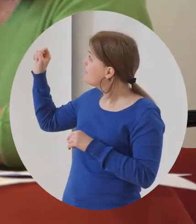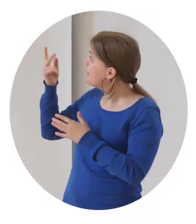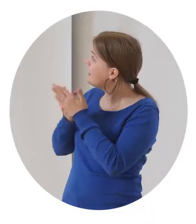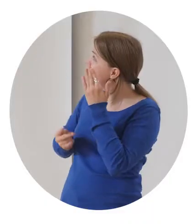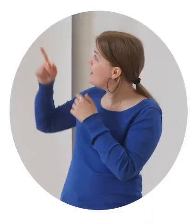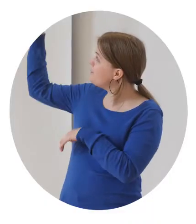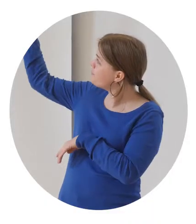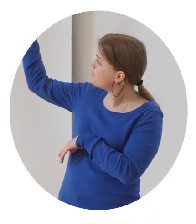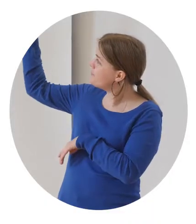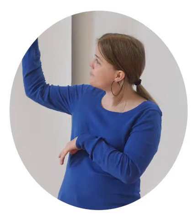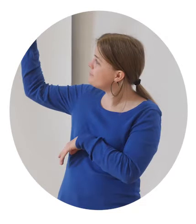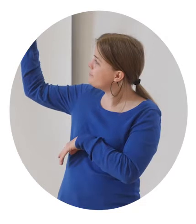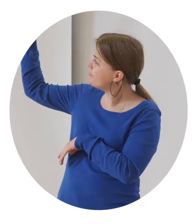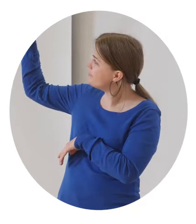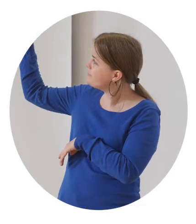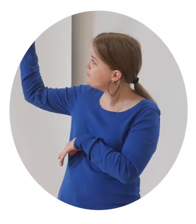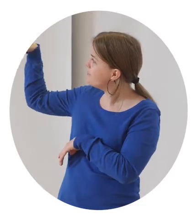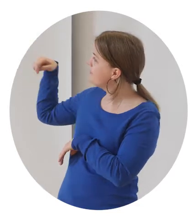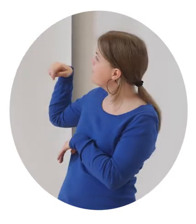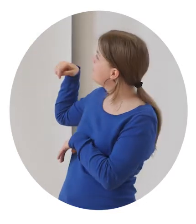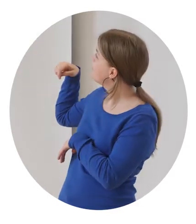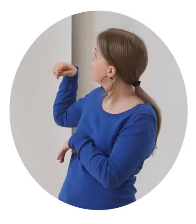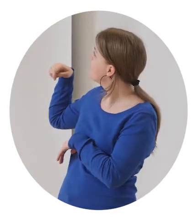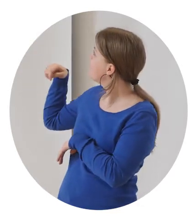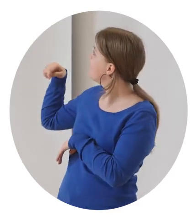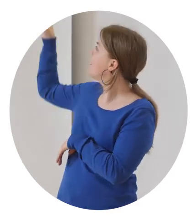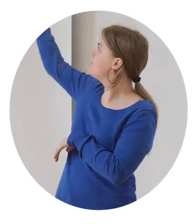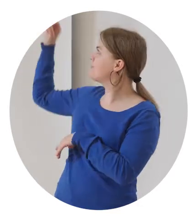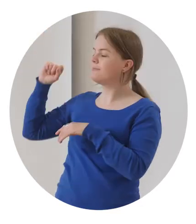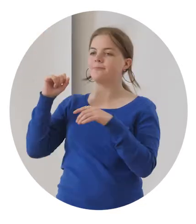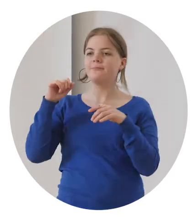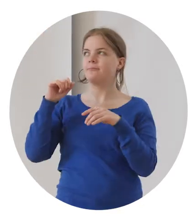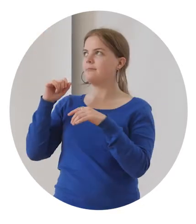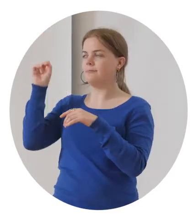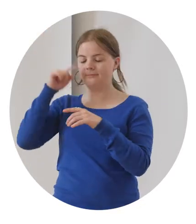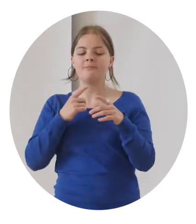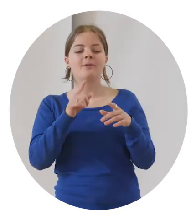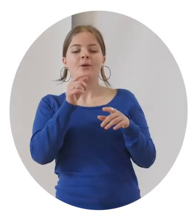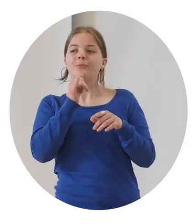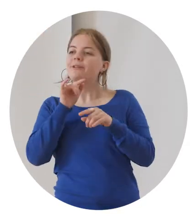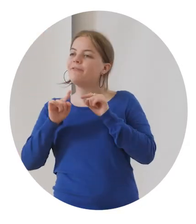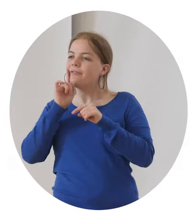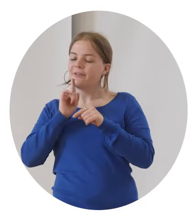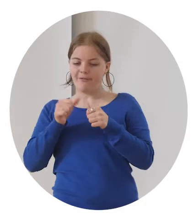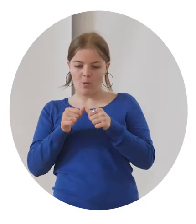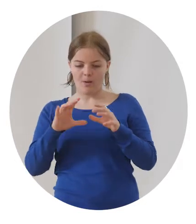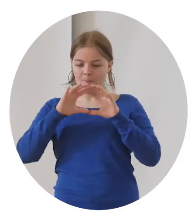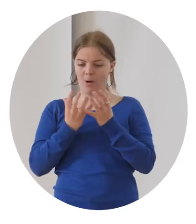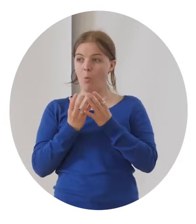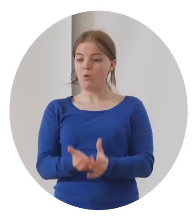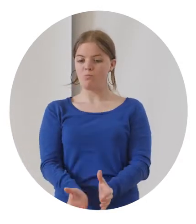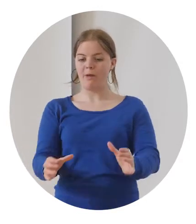dessin-là, c'est une petite fille qui met donc un ballon dans une boîte, mais elle a le dos appuyé contre un